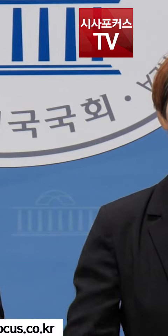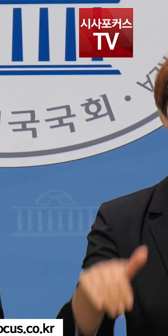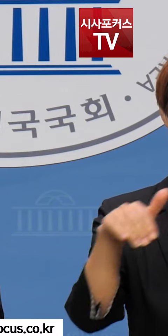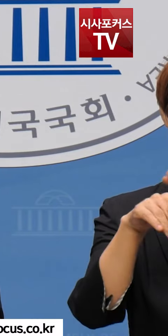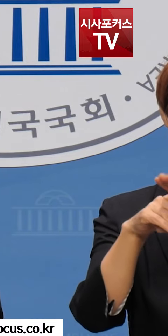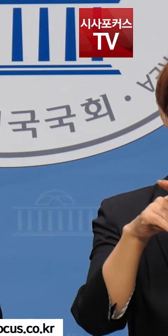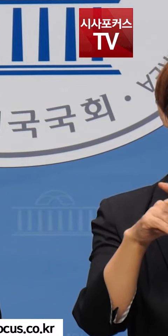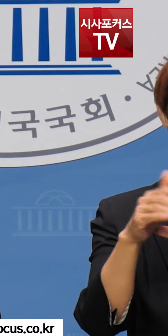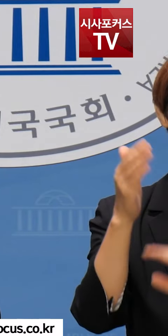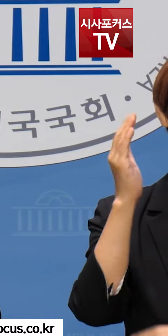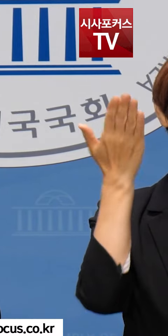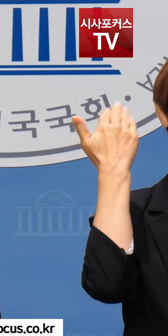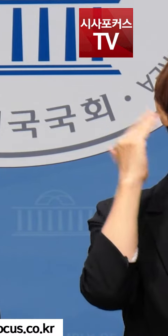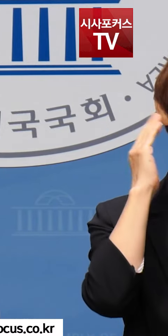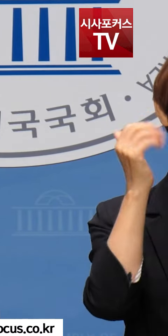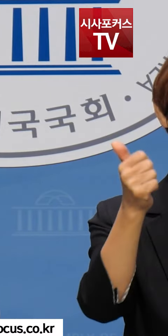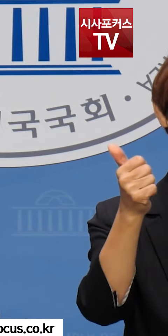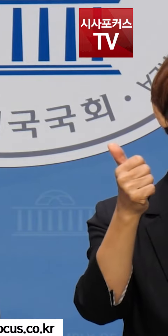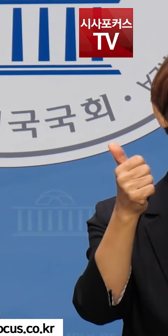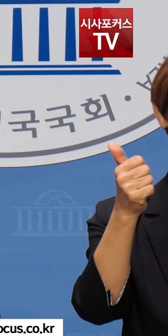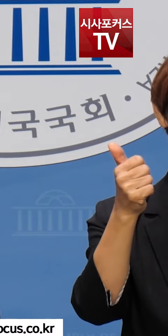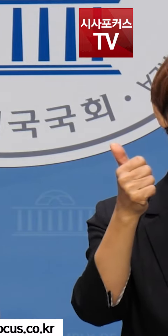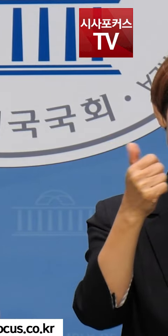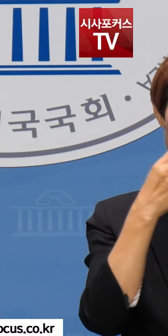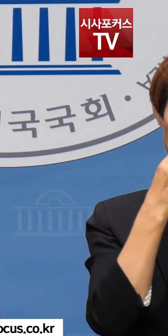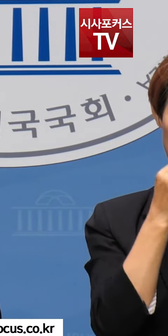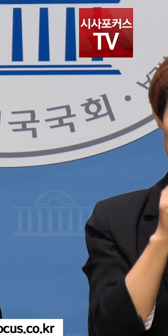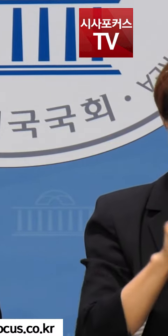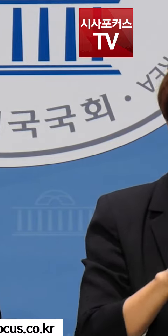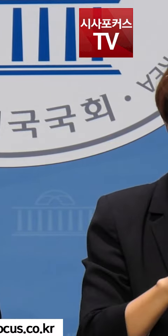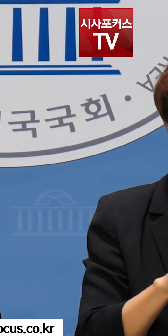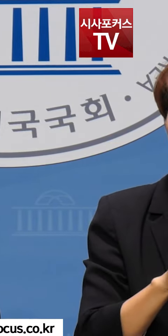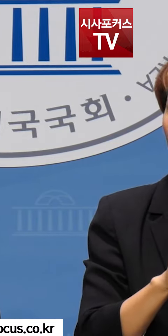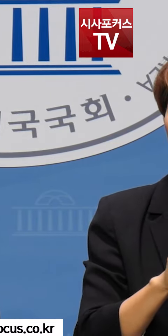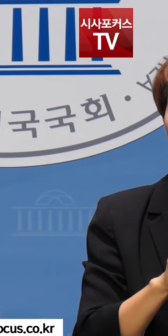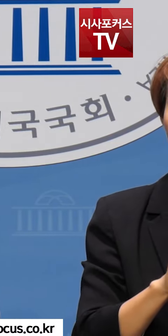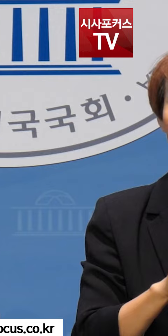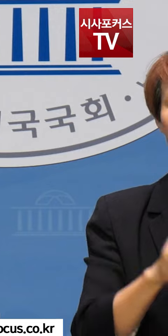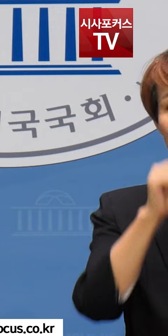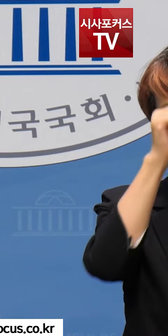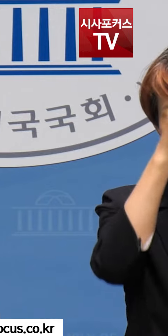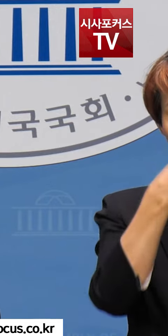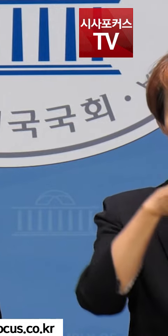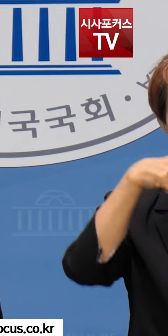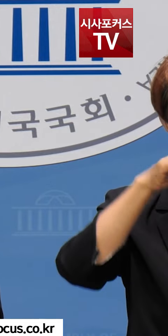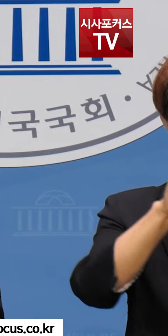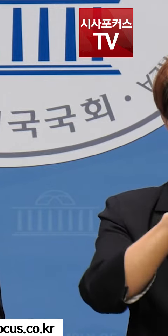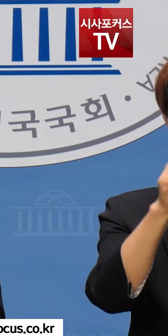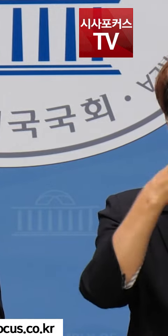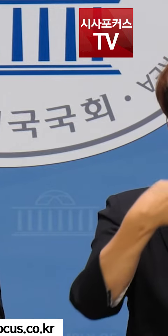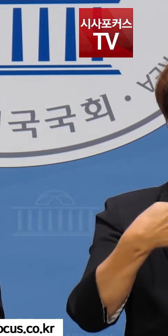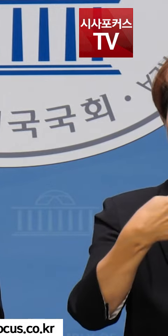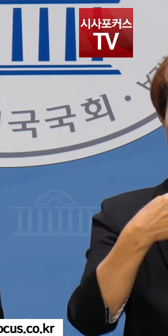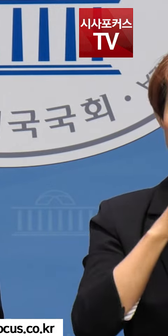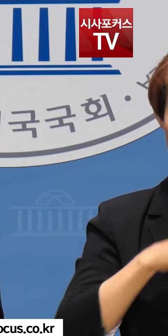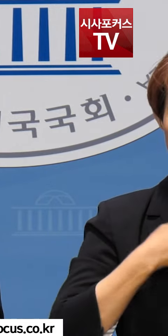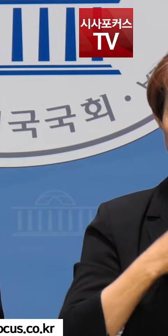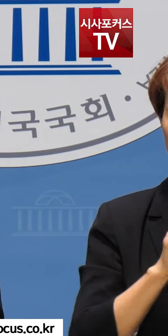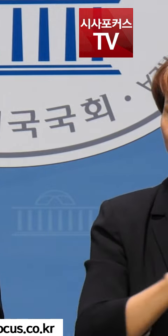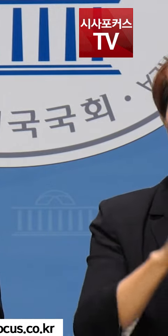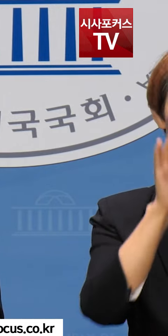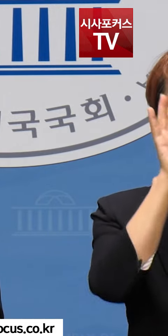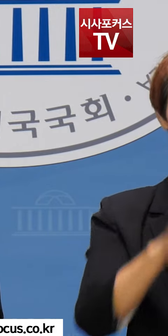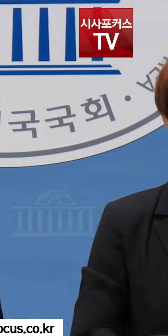문전 대통령님, 손바닥으로 하늘을 가려도 타지마을의 진실을 숨길 수는 없습니다. 문재인 전